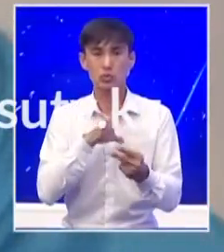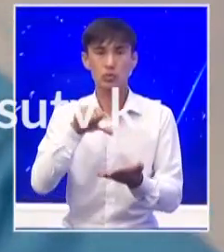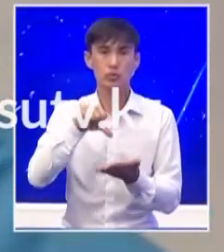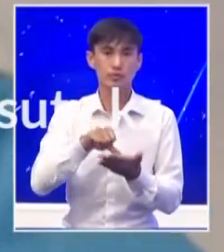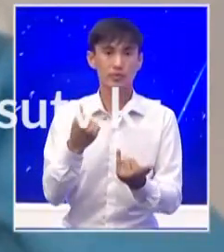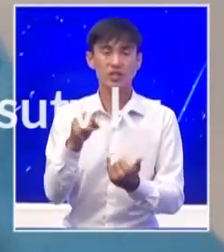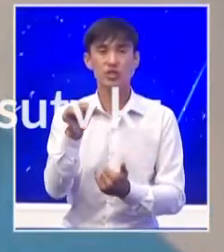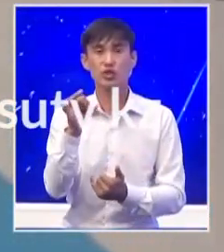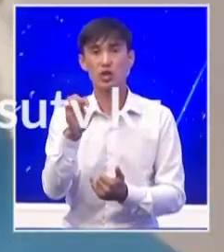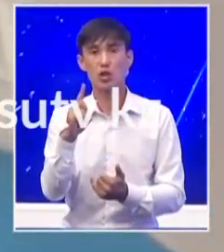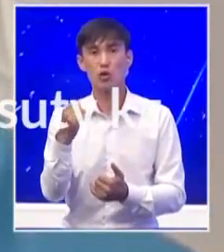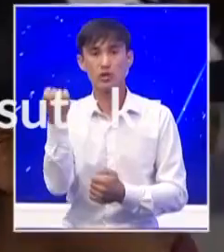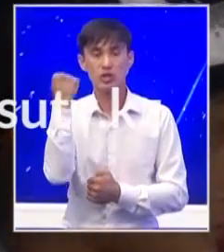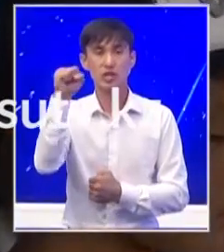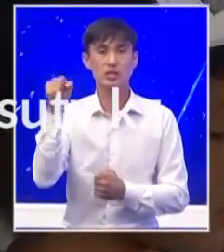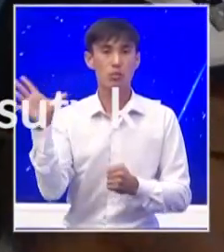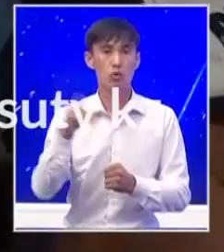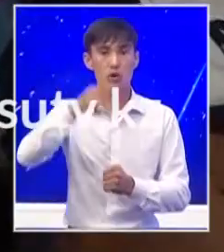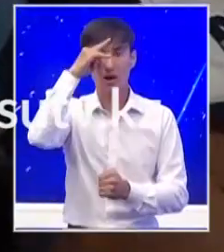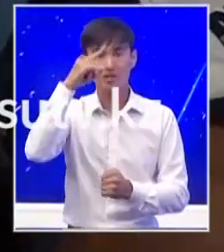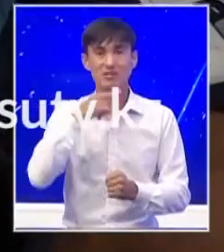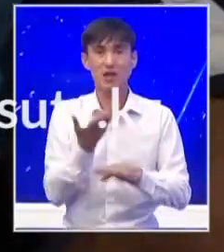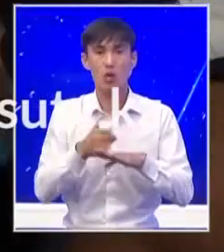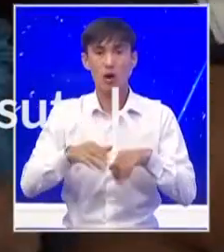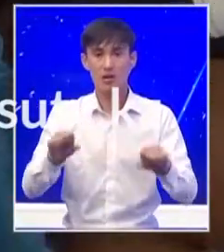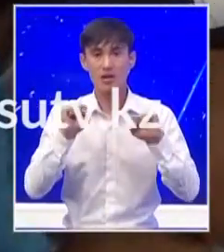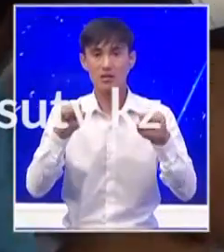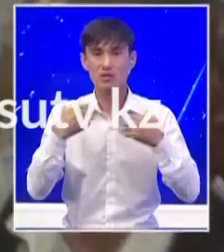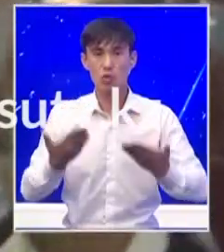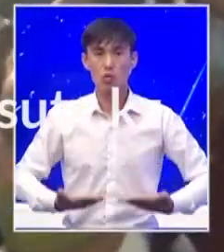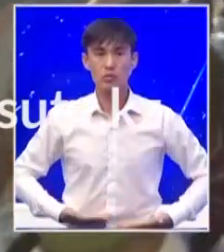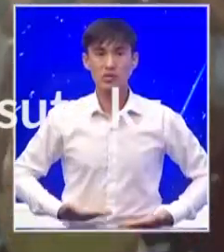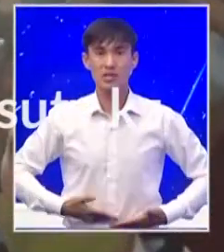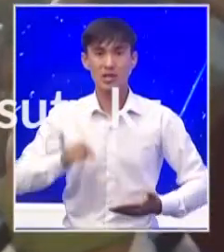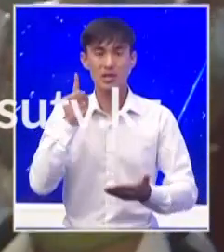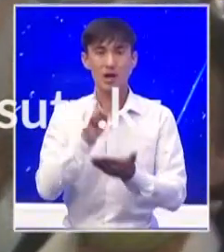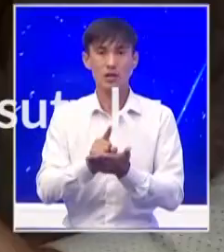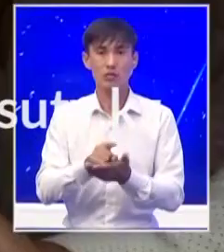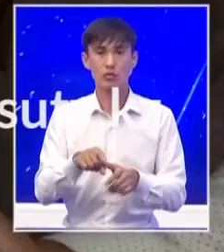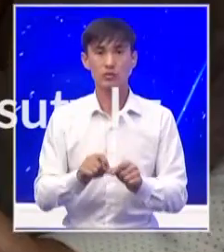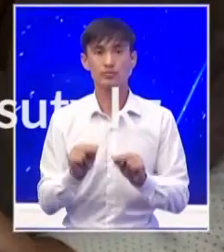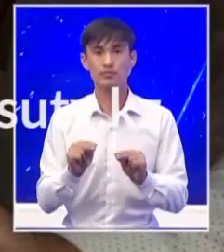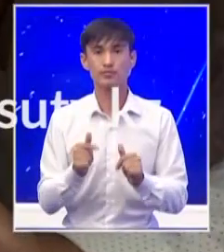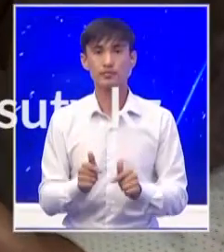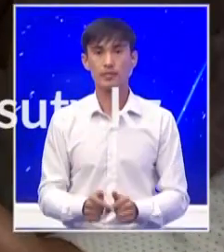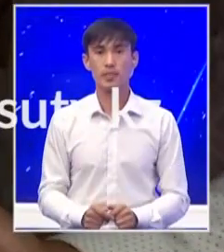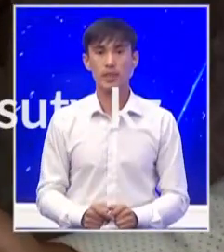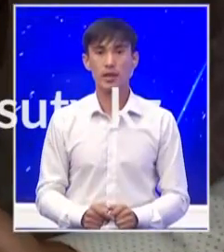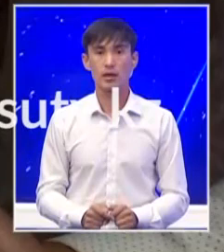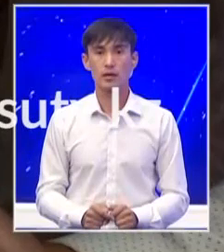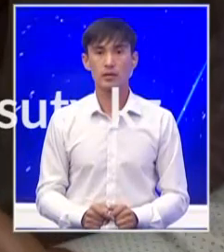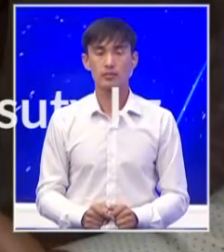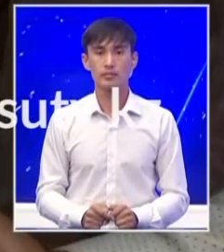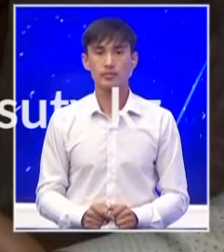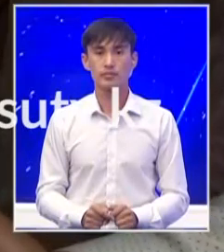мен Чинчанлоның жеңісі бүкіл Қазақстан ауыр атлетикасының өміршең екендігін дәлелдеп отыр деді. Сон прорвался.